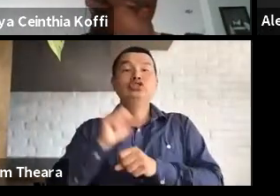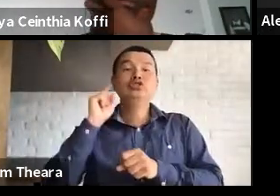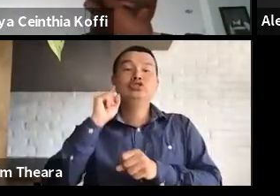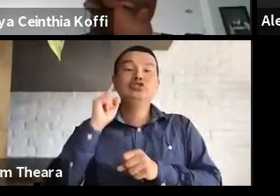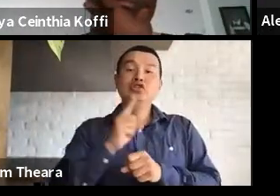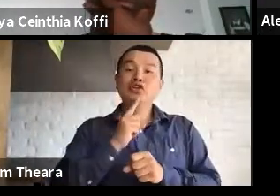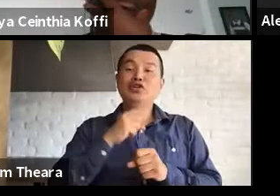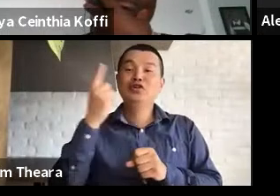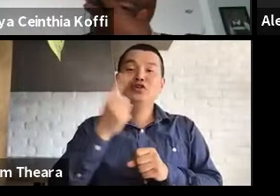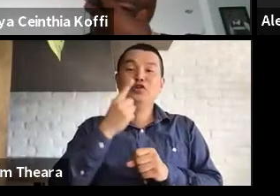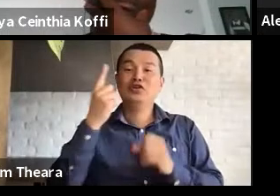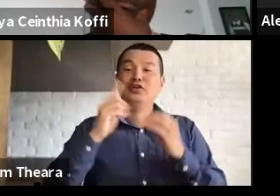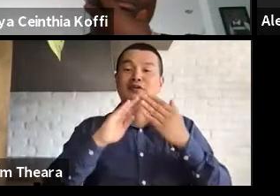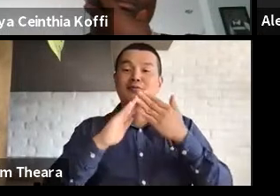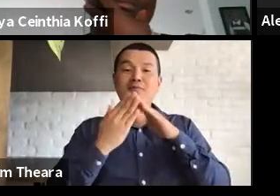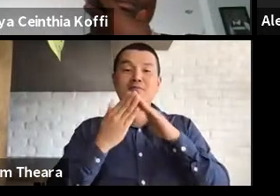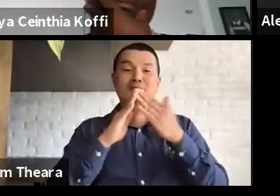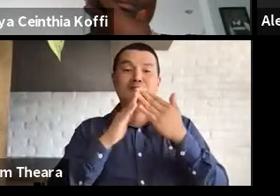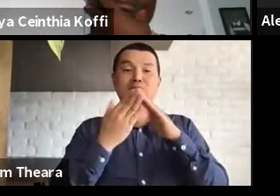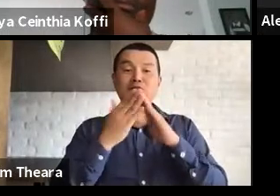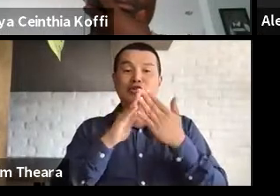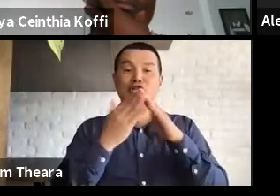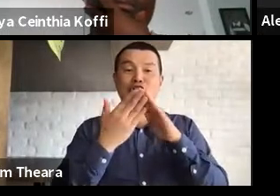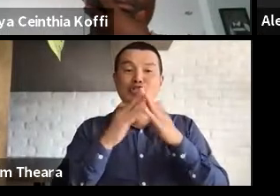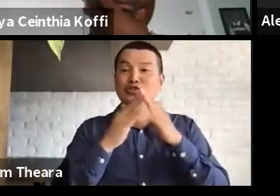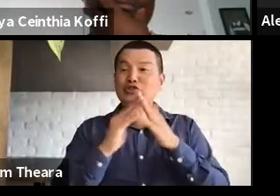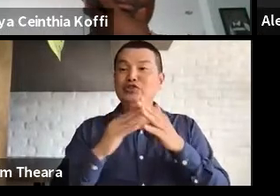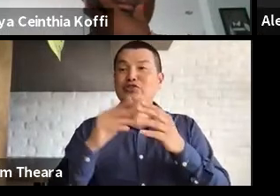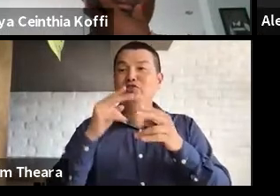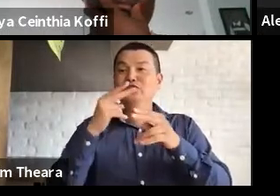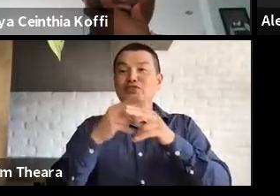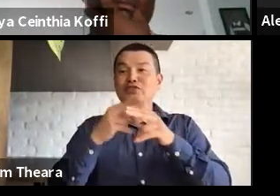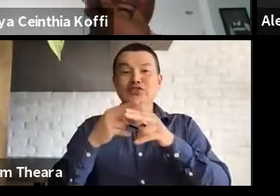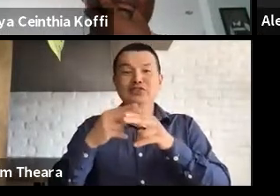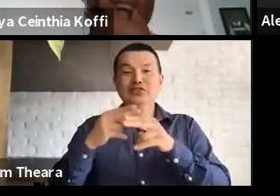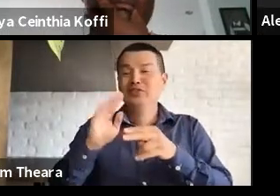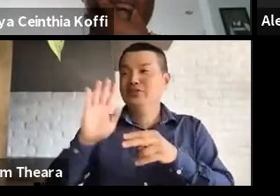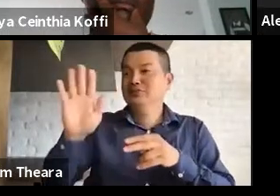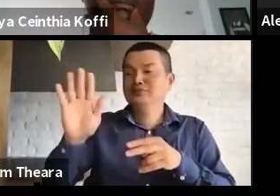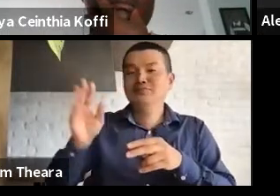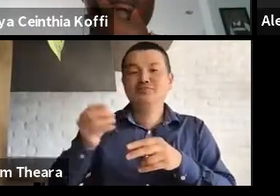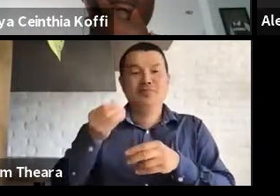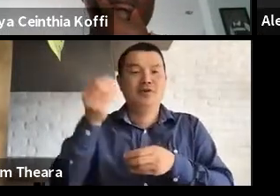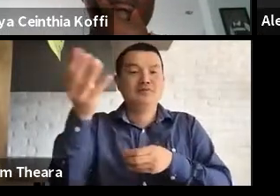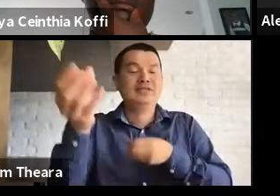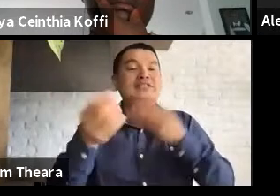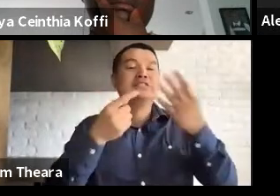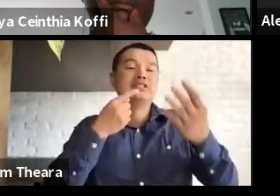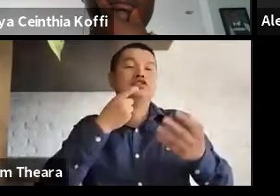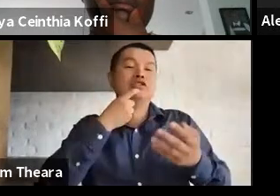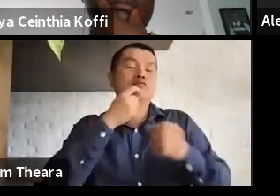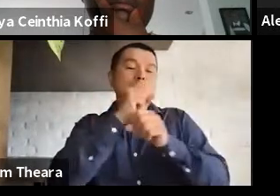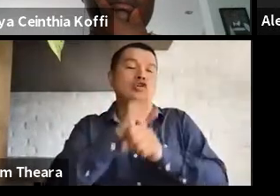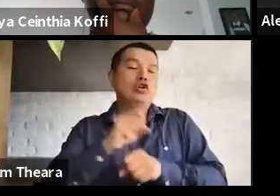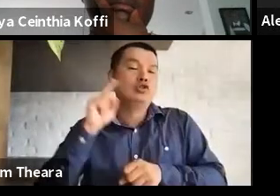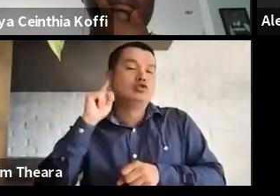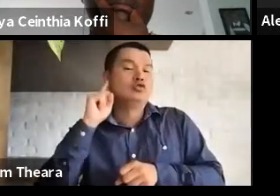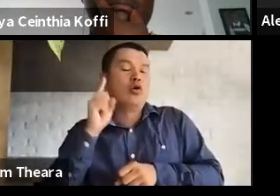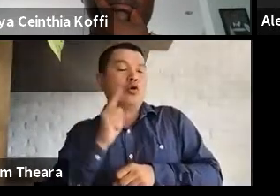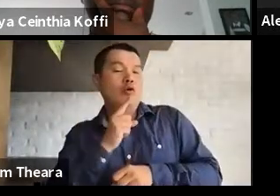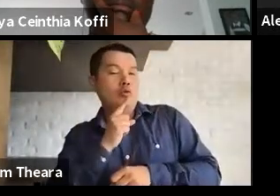concernant les non-signes, habituellement, c'est la communauté des sourds, à force de la fréquenter, qui vous donne un non-signe.